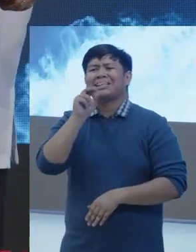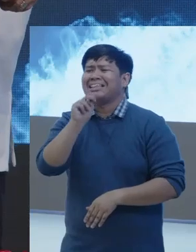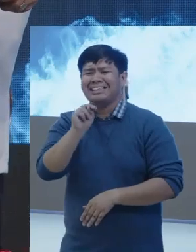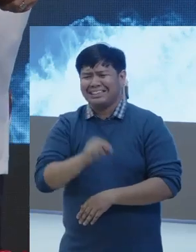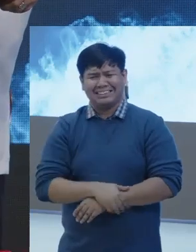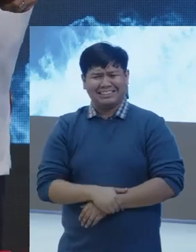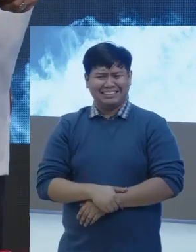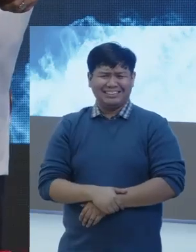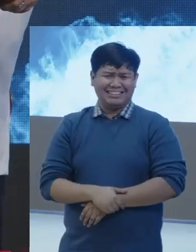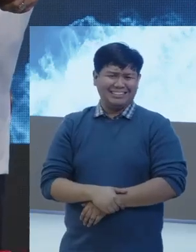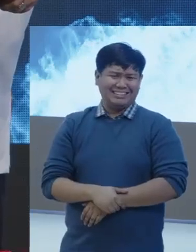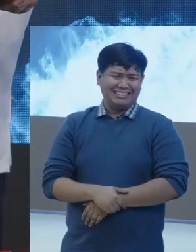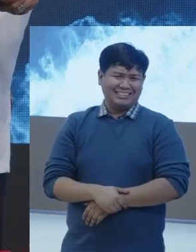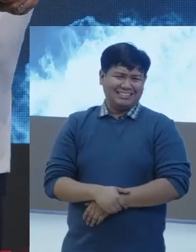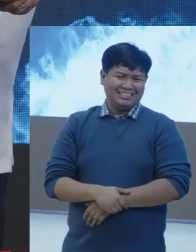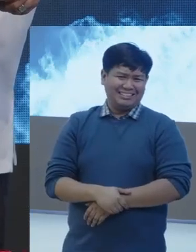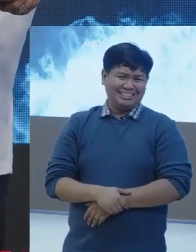lang.